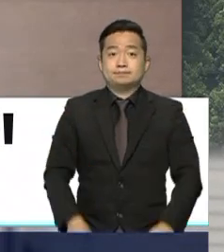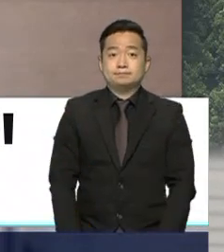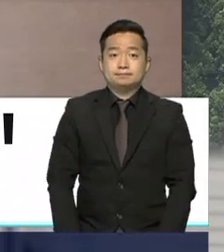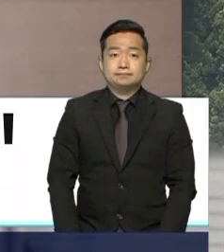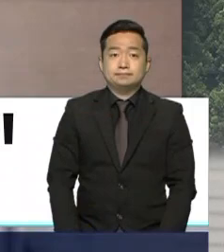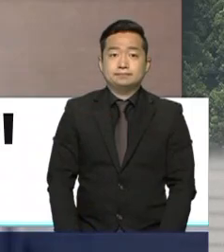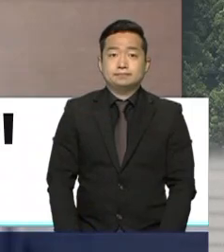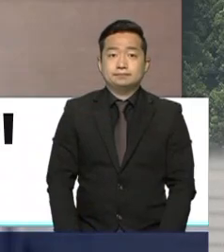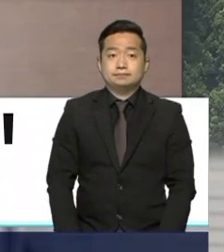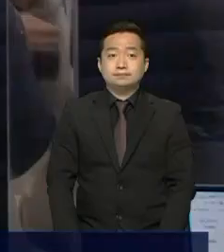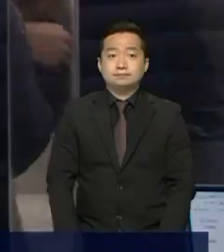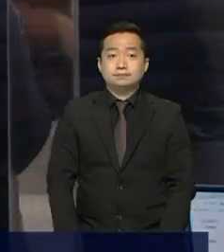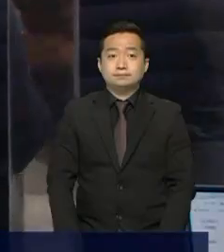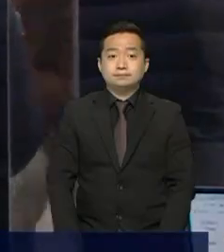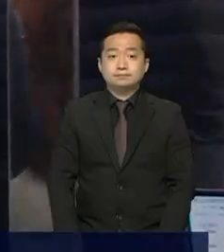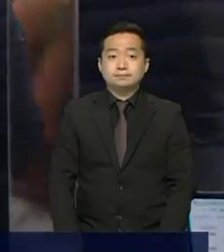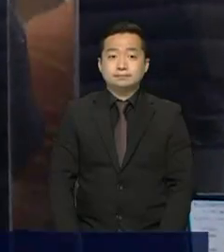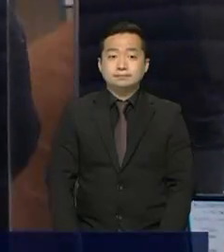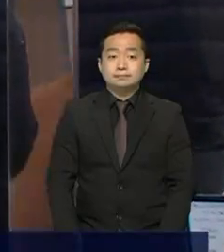전해드립니다.